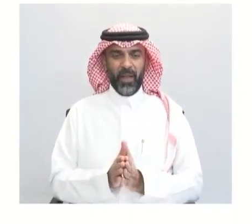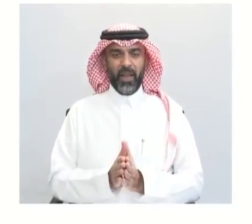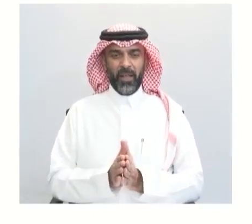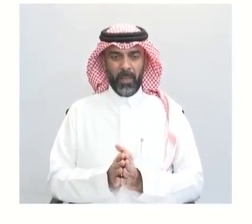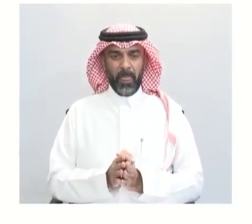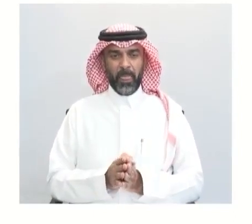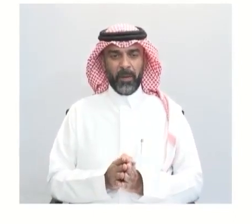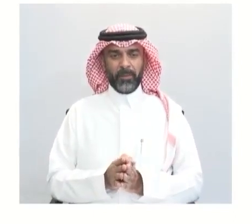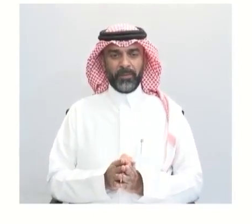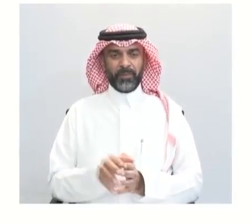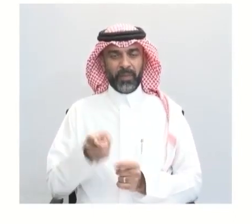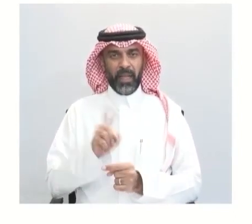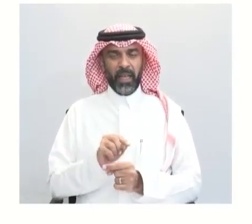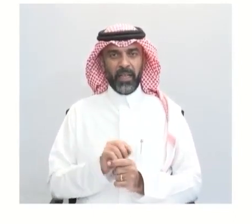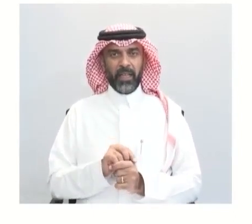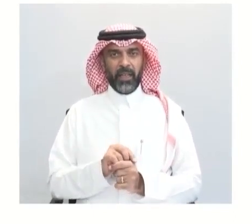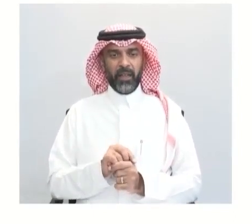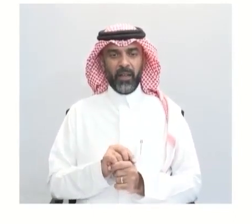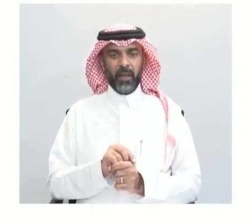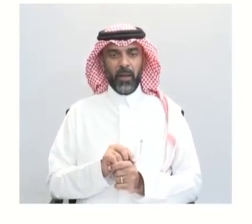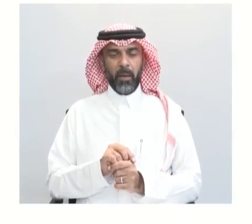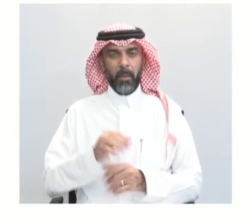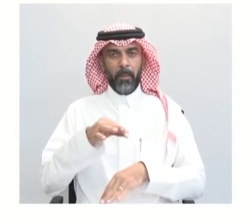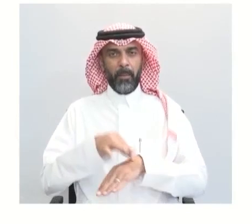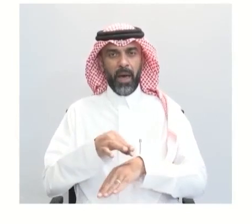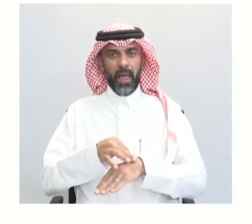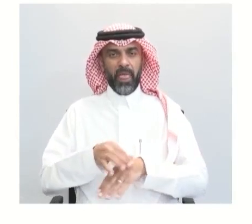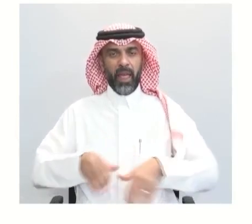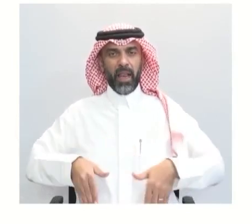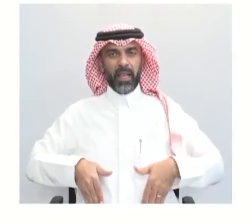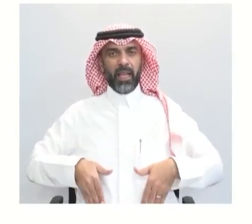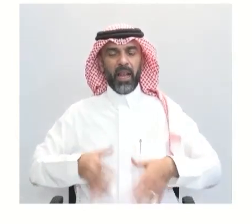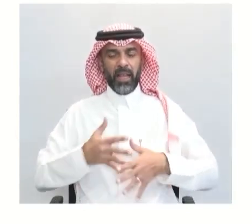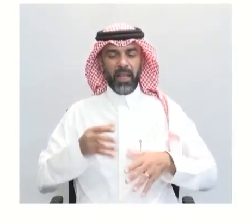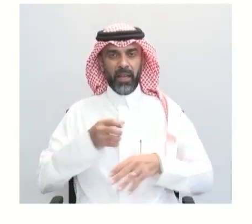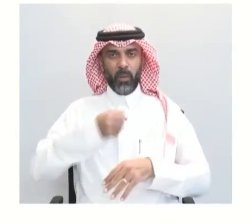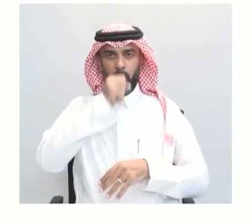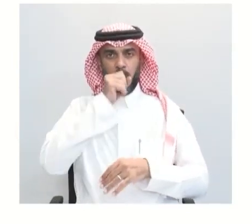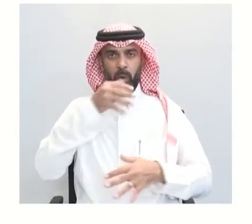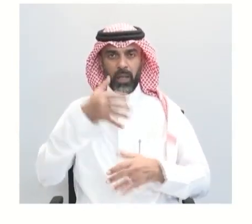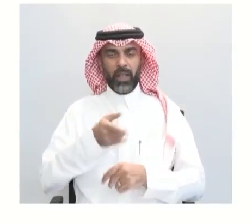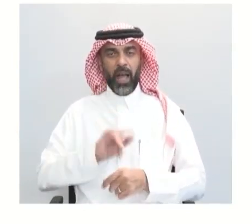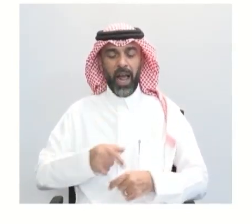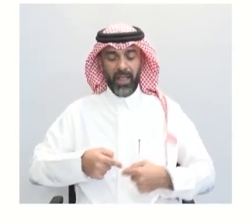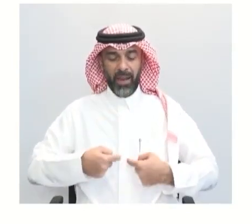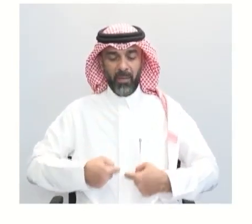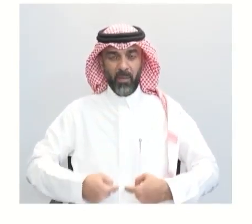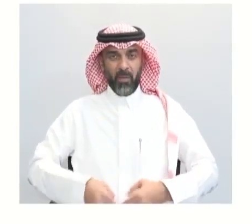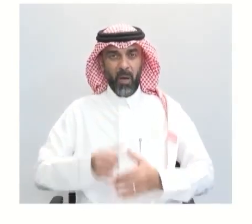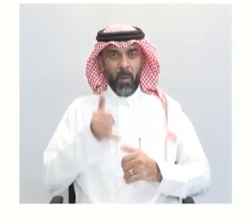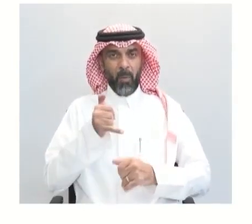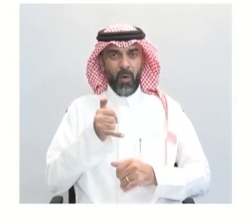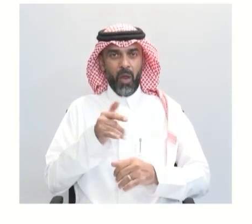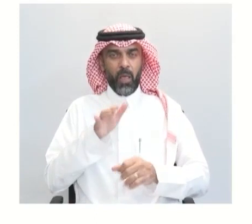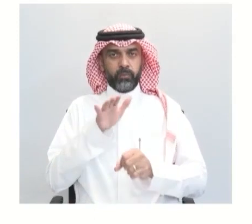اجزاء الكليه كذلك ذكرنا مرض الكلى العديد التكيس ايضا انسداد القناه البوليه هو من ضمن